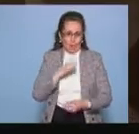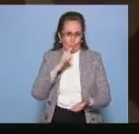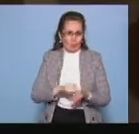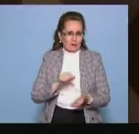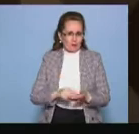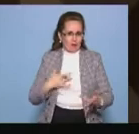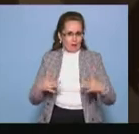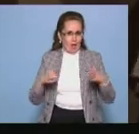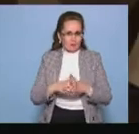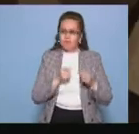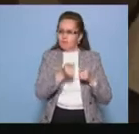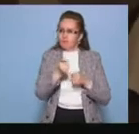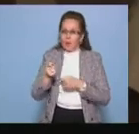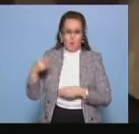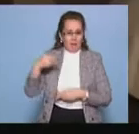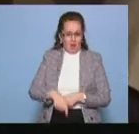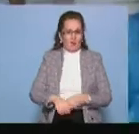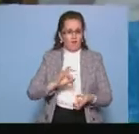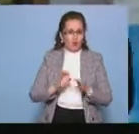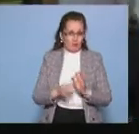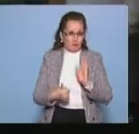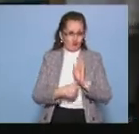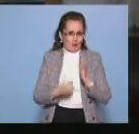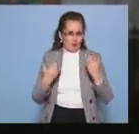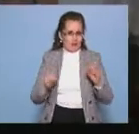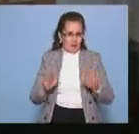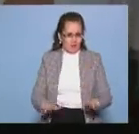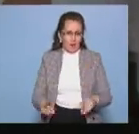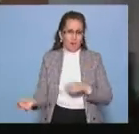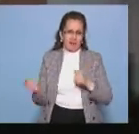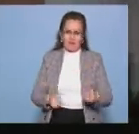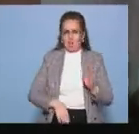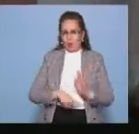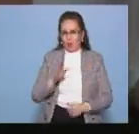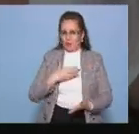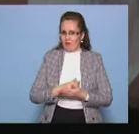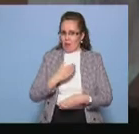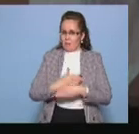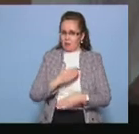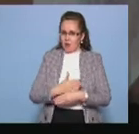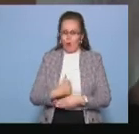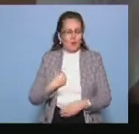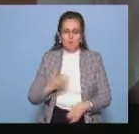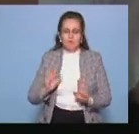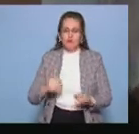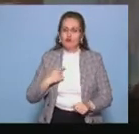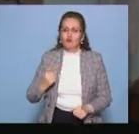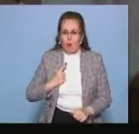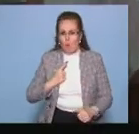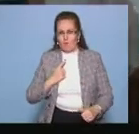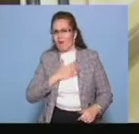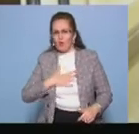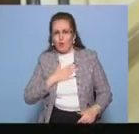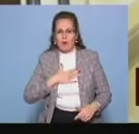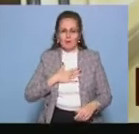С гастролями артисты приехали в Ижевск всего на 6 дней и привезли свои лучшие постановки. Ой, ждем и волнуемся, и очень